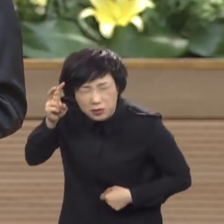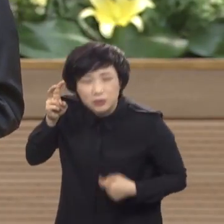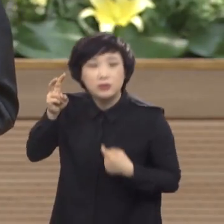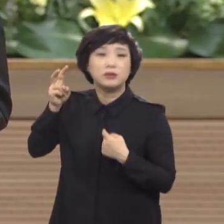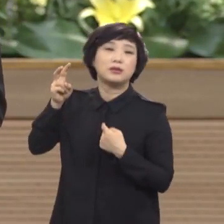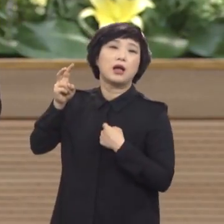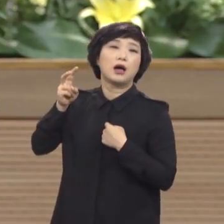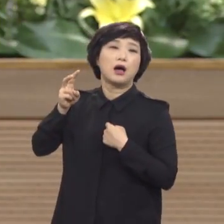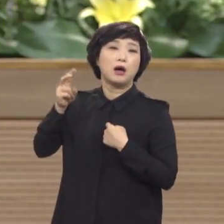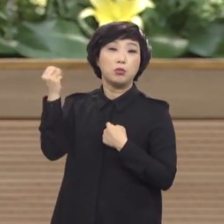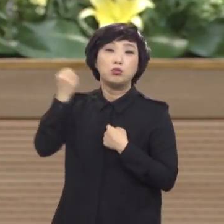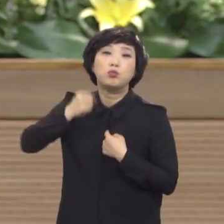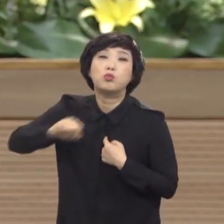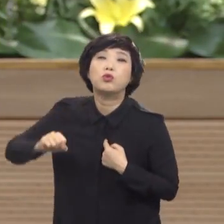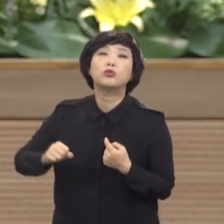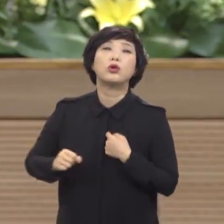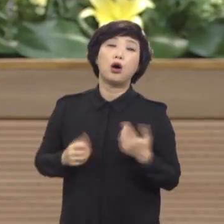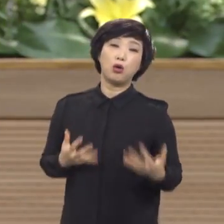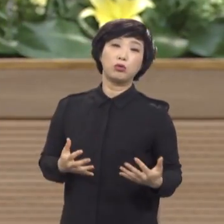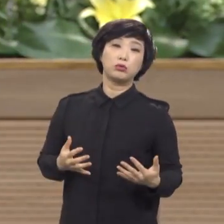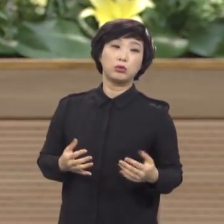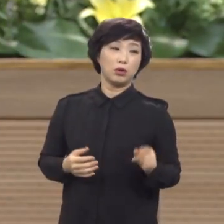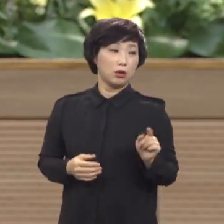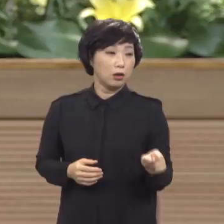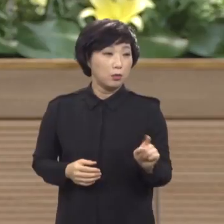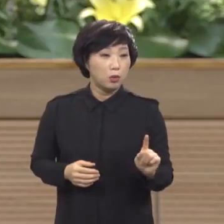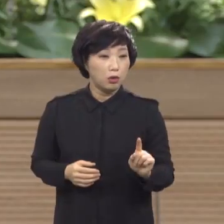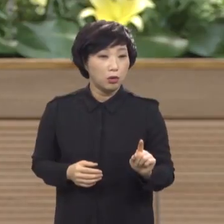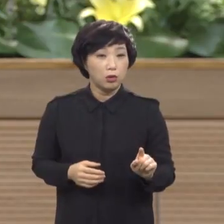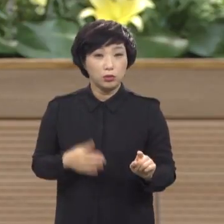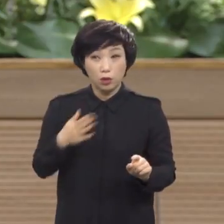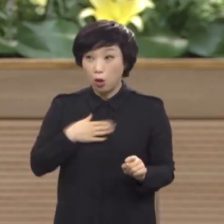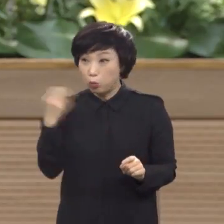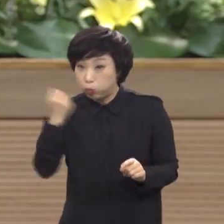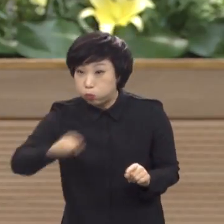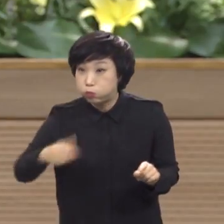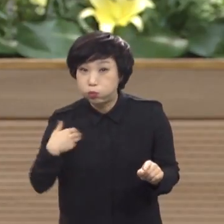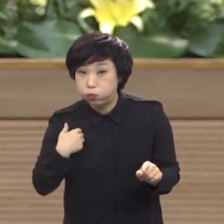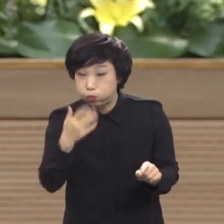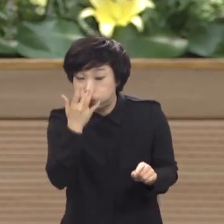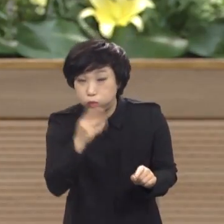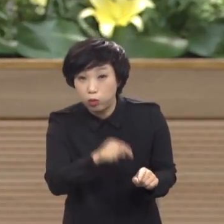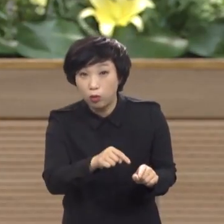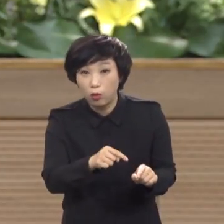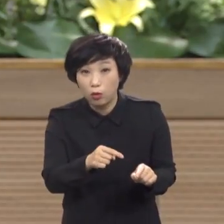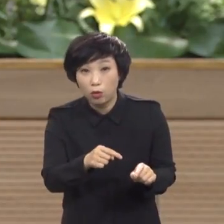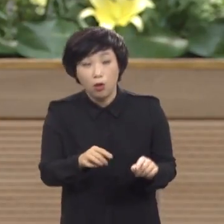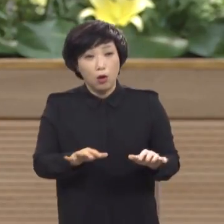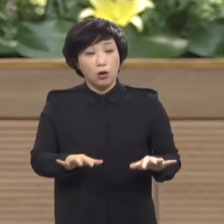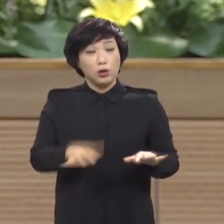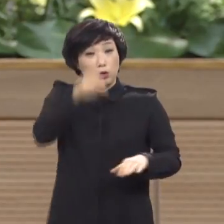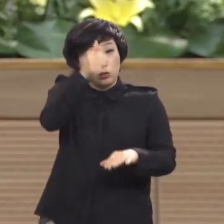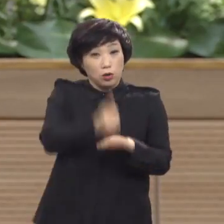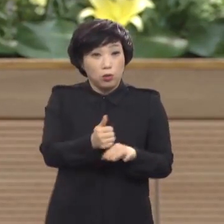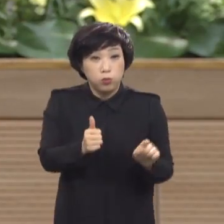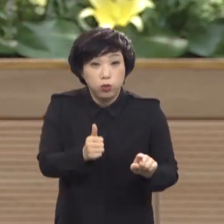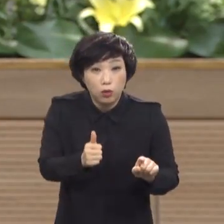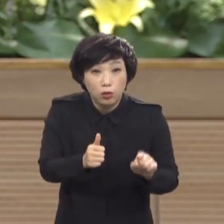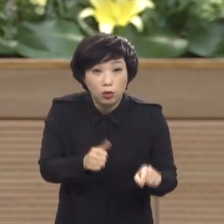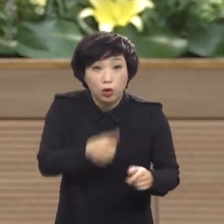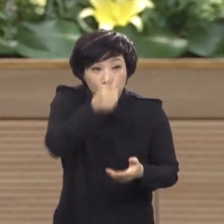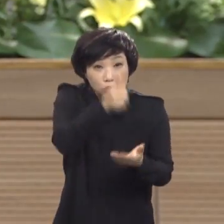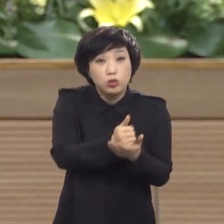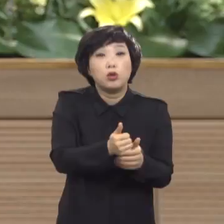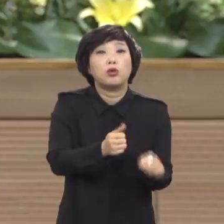하나라도 도전하면 그는 내가 도전하는 줄 몰랐을지라도 그는